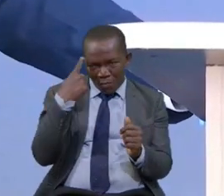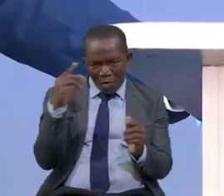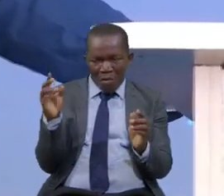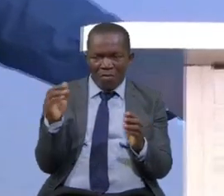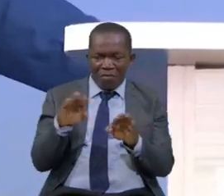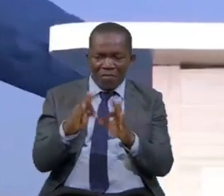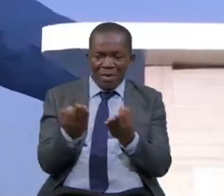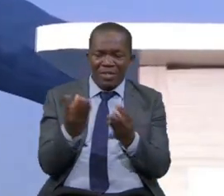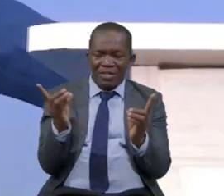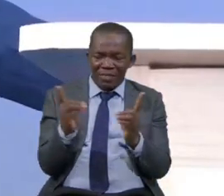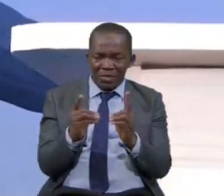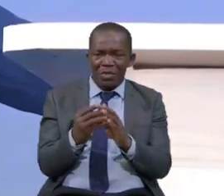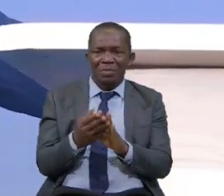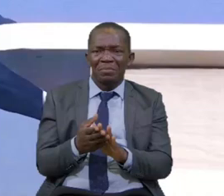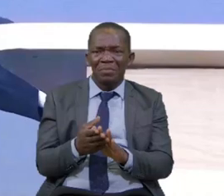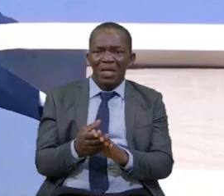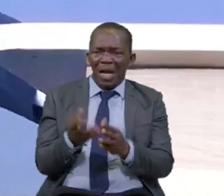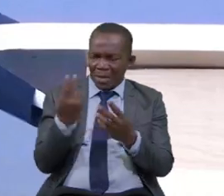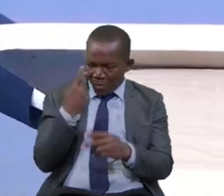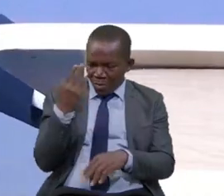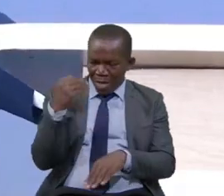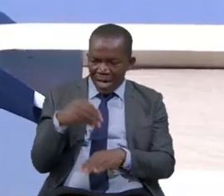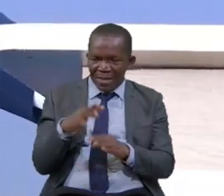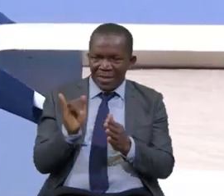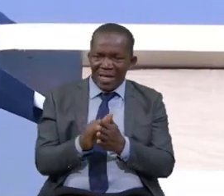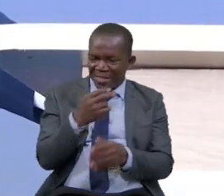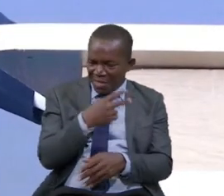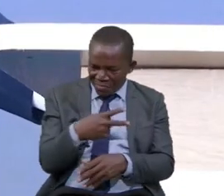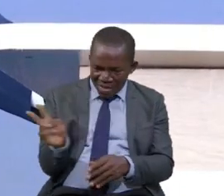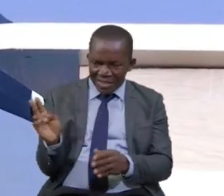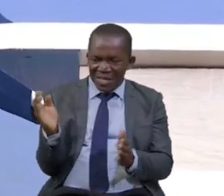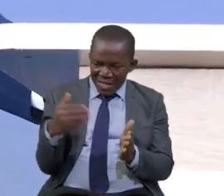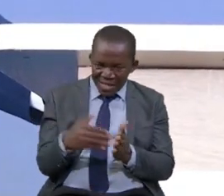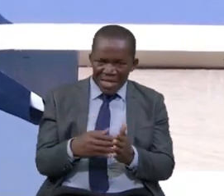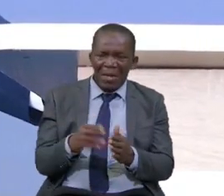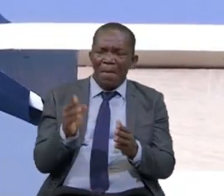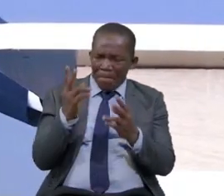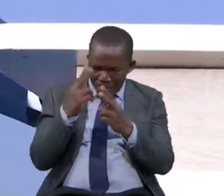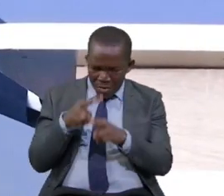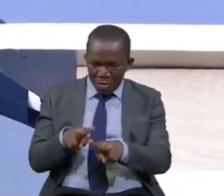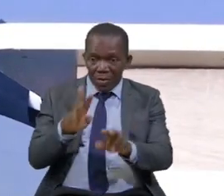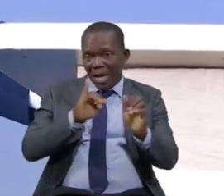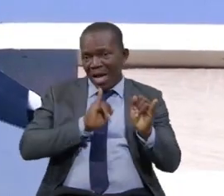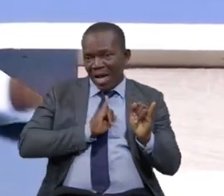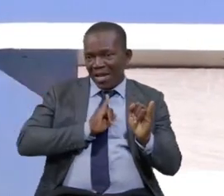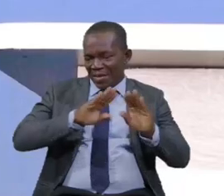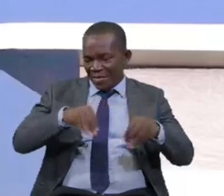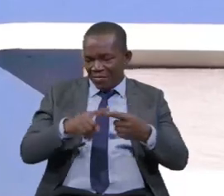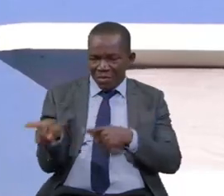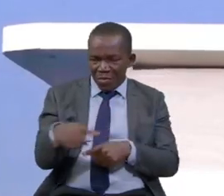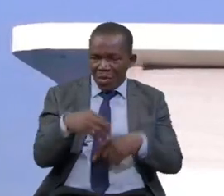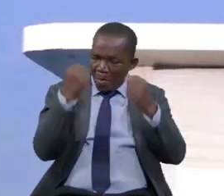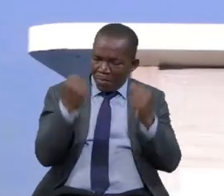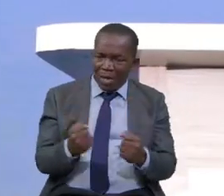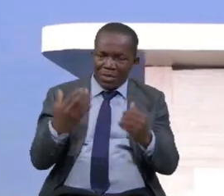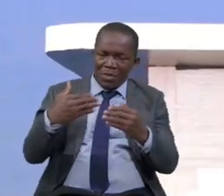reviens à « Voici, je vais donner le pouvoir de marcher sur les serpents et les scorpions et sur toute la puissance